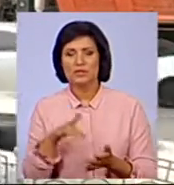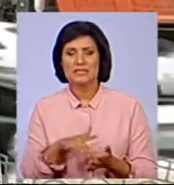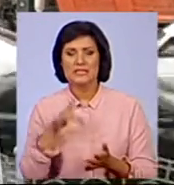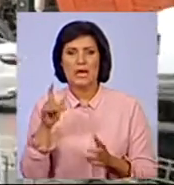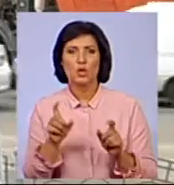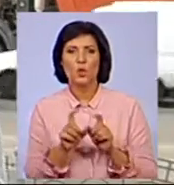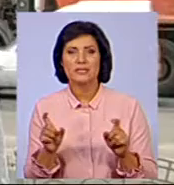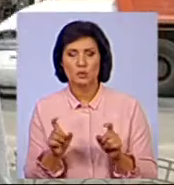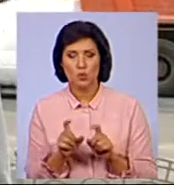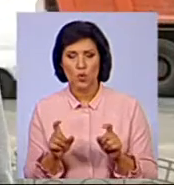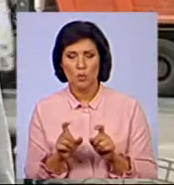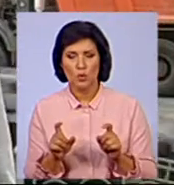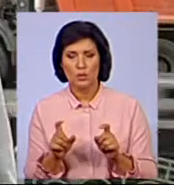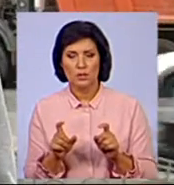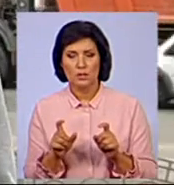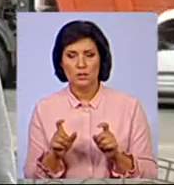центрального гастроному.